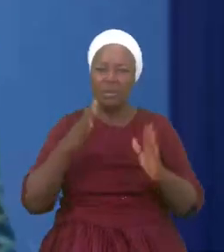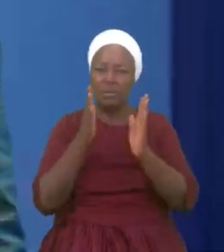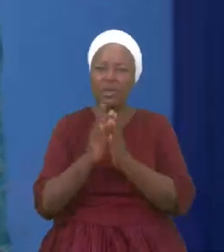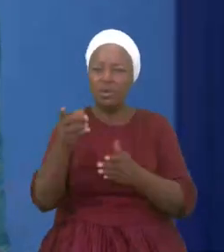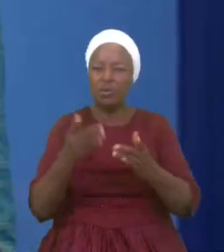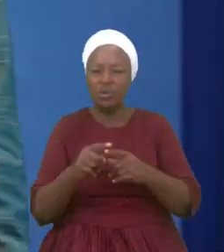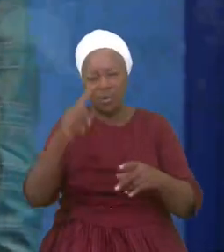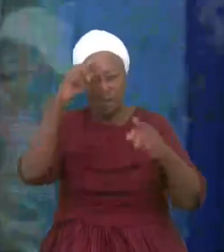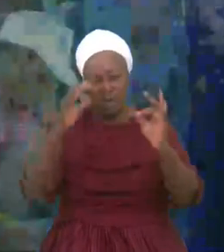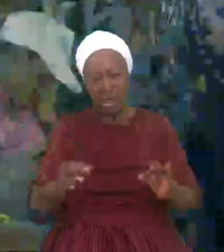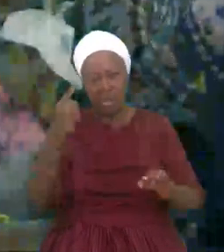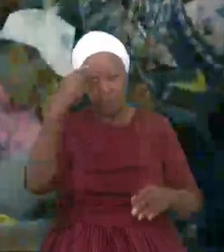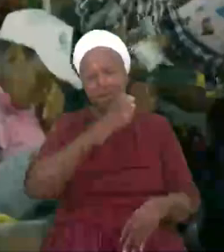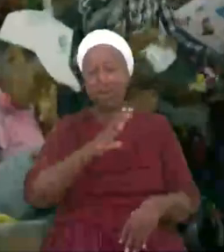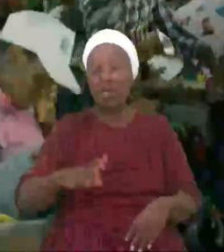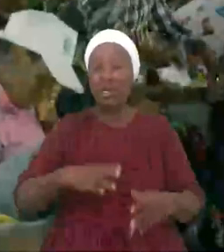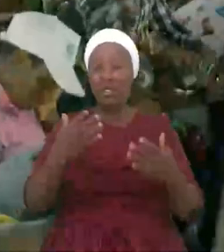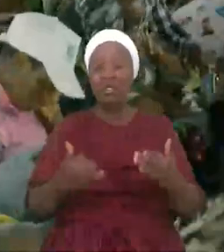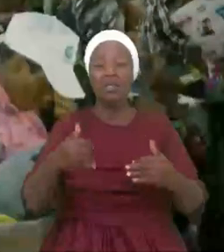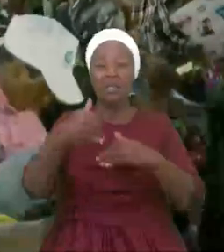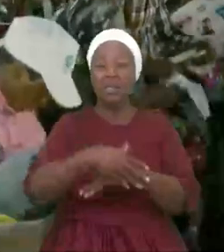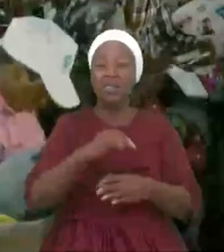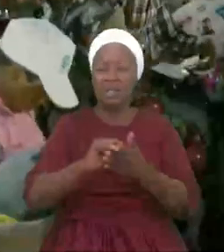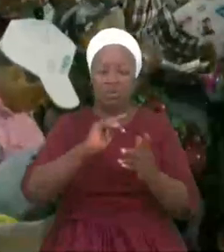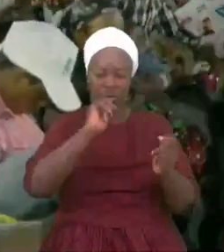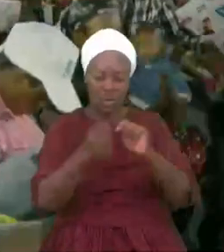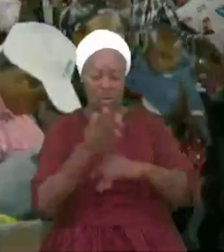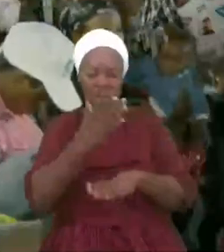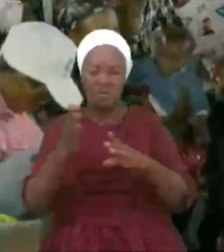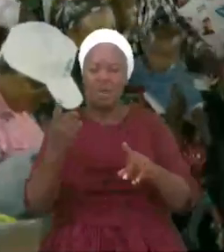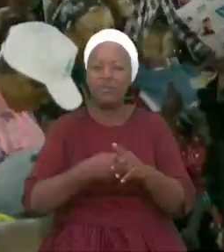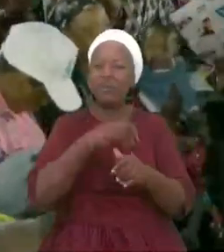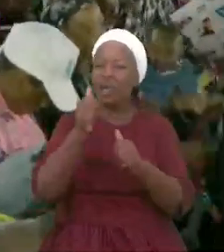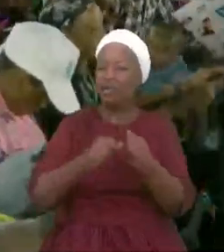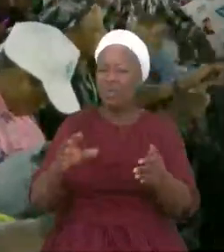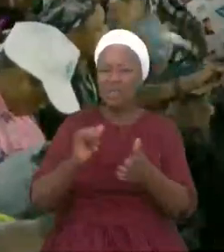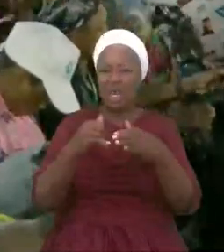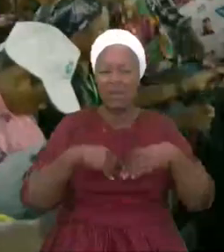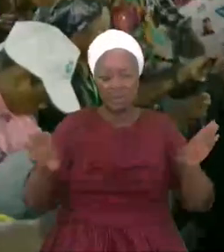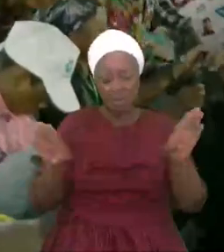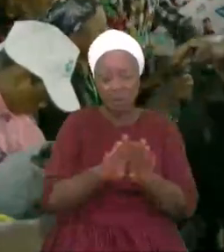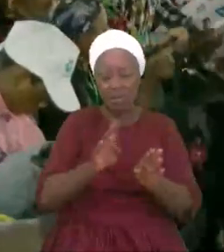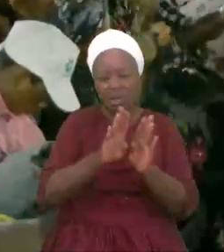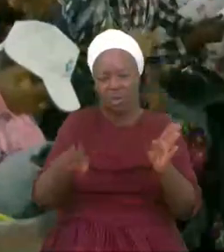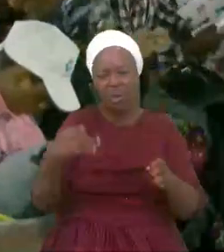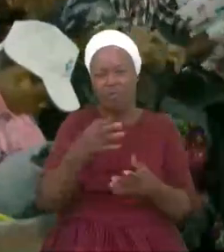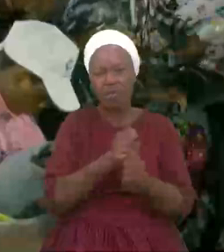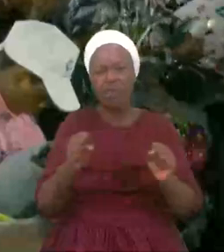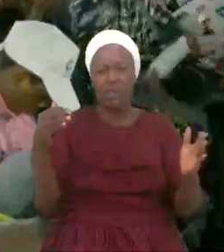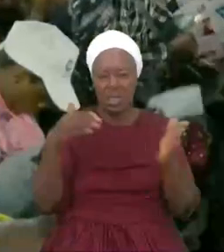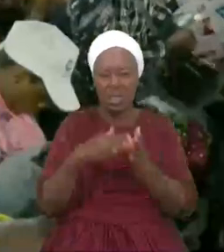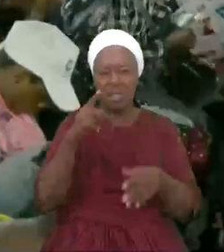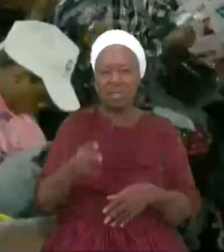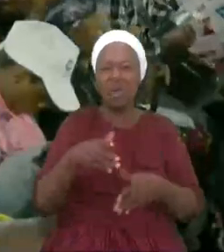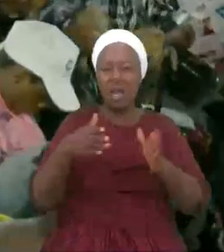les têtes versées les yeux fermés tu veux tu vas vouloir décider que tu te détournes de